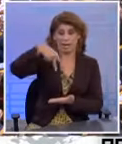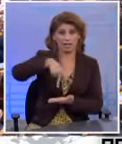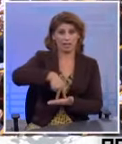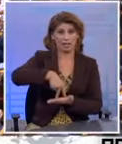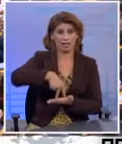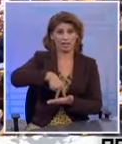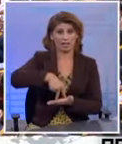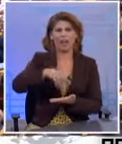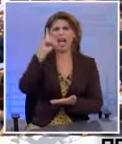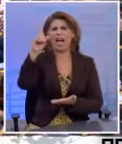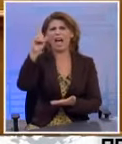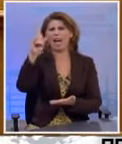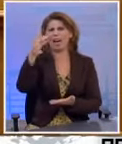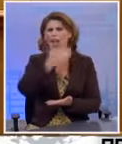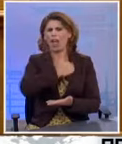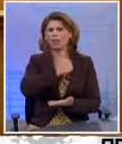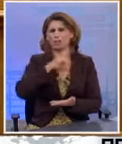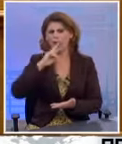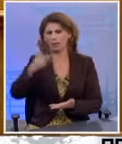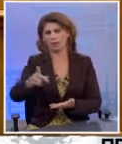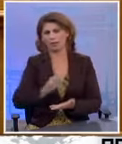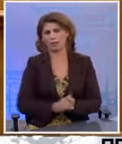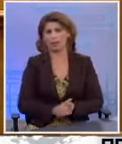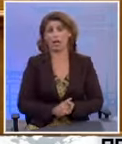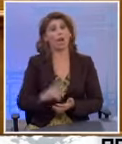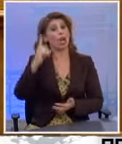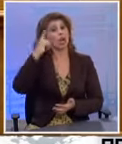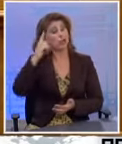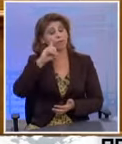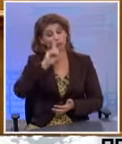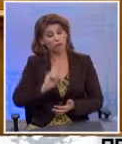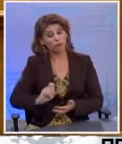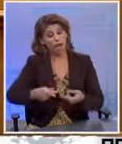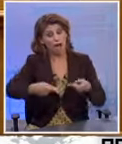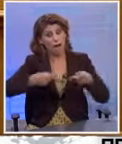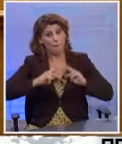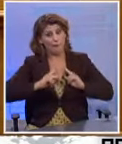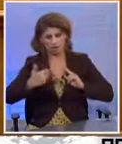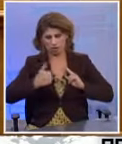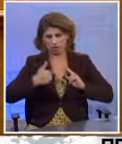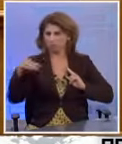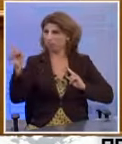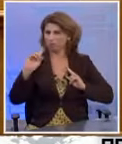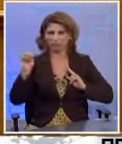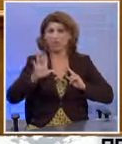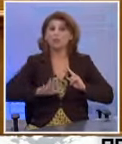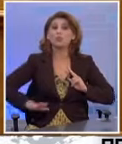μόνο ερώτημα. Νομίζω οφείλετε μία απάντηση, όχι σε μένα, αλλά στον ελληνικό